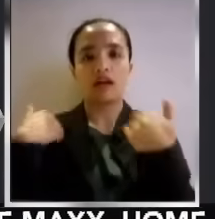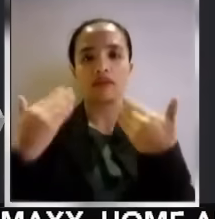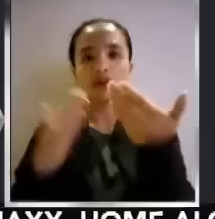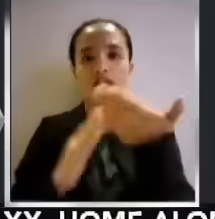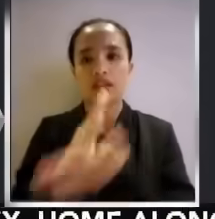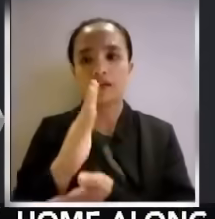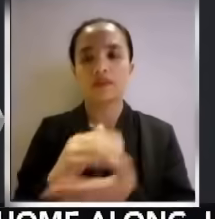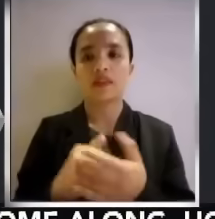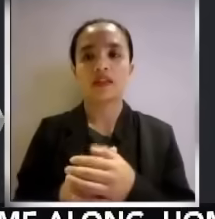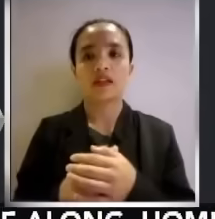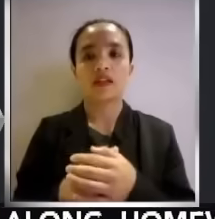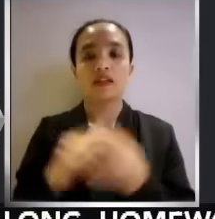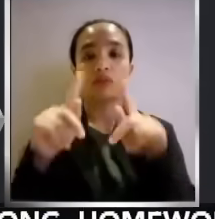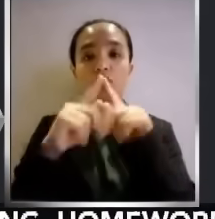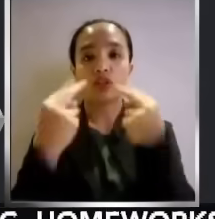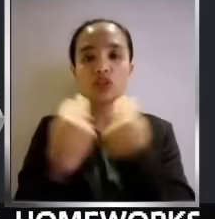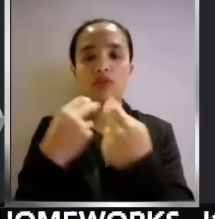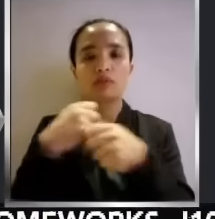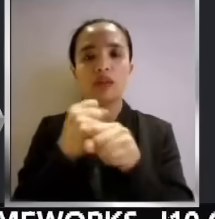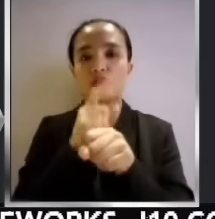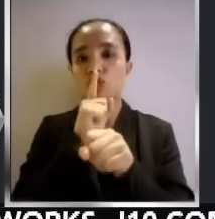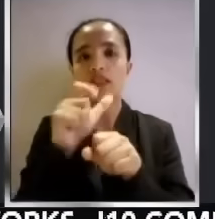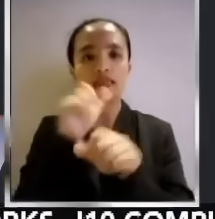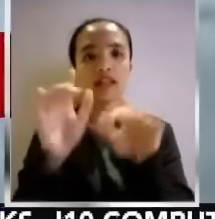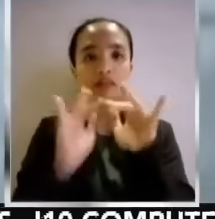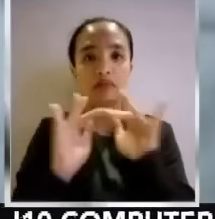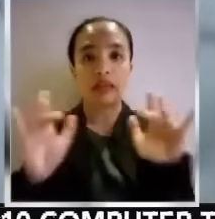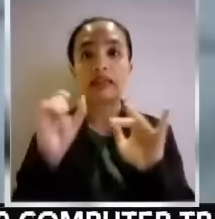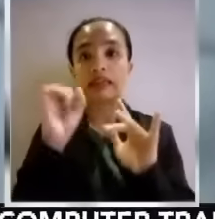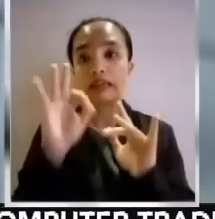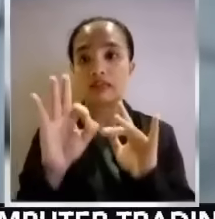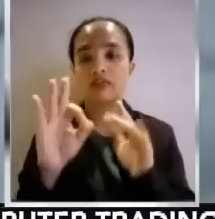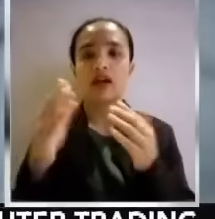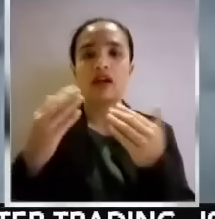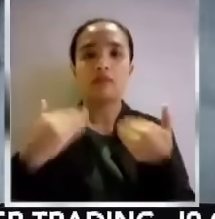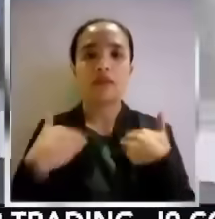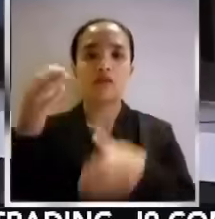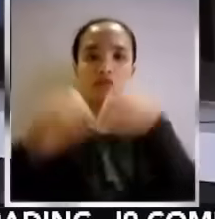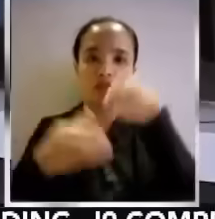mababakante ang pwesto sakaling maharap sa diskwalipikasyon ang nanalong kandidato.